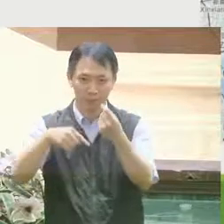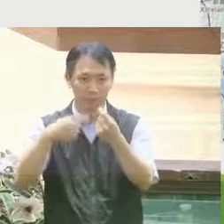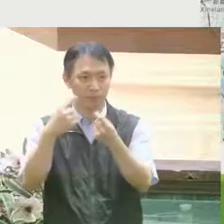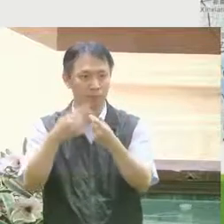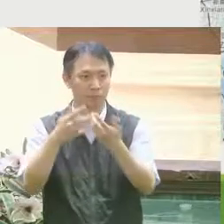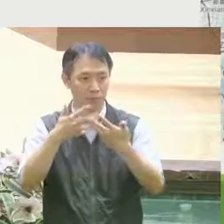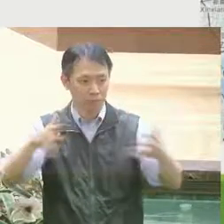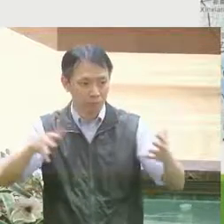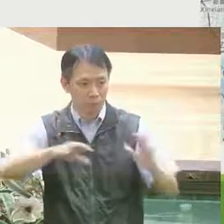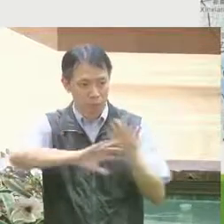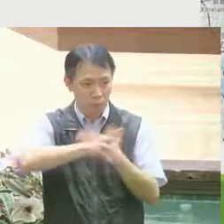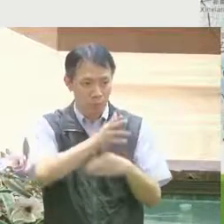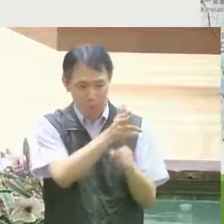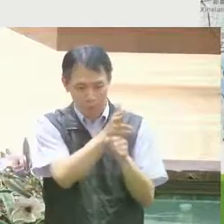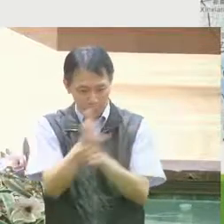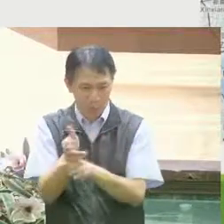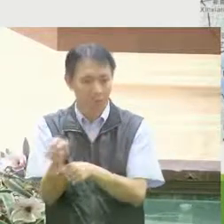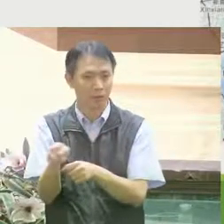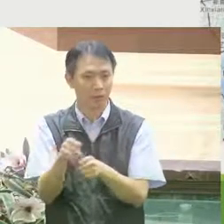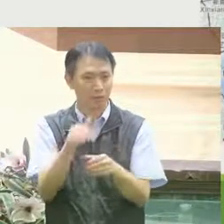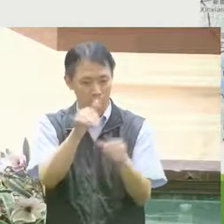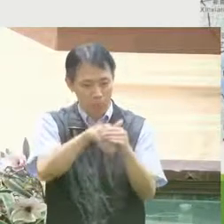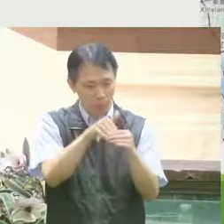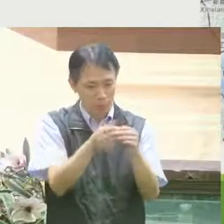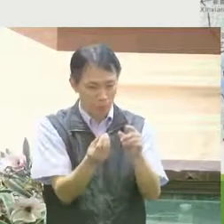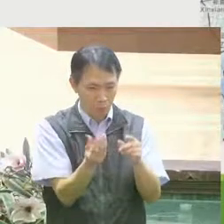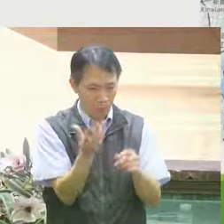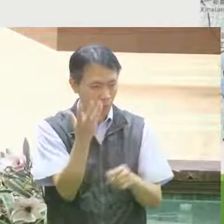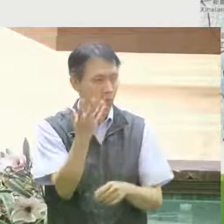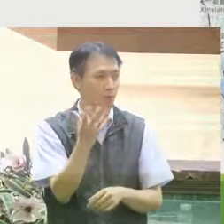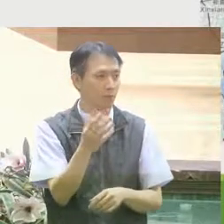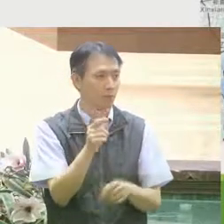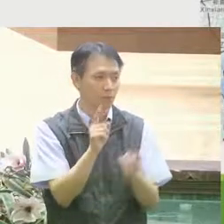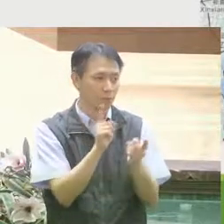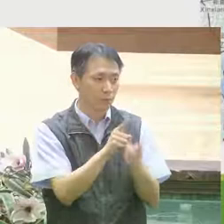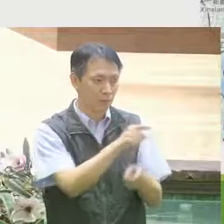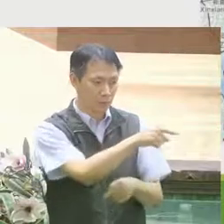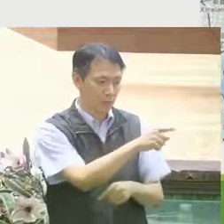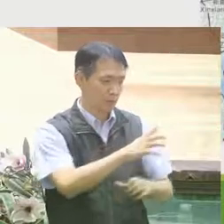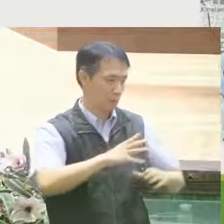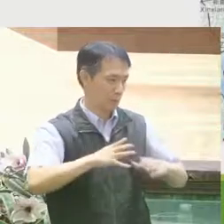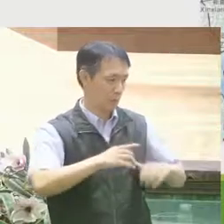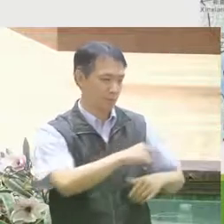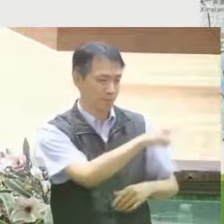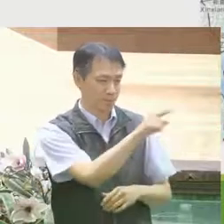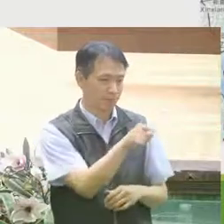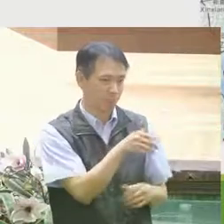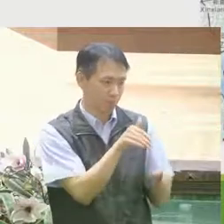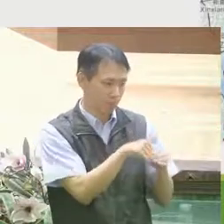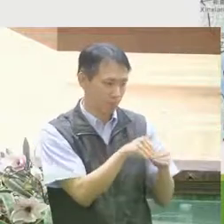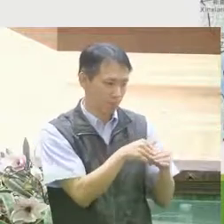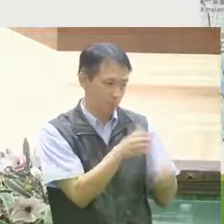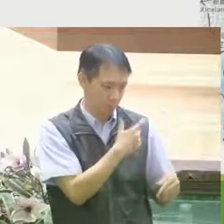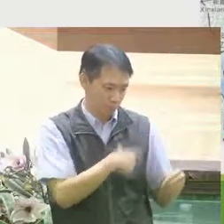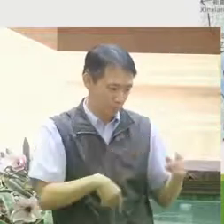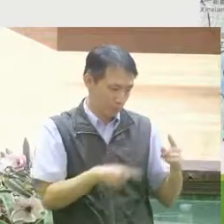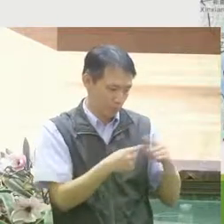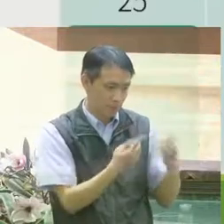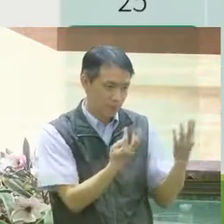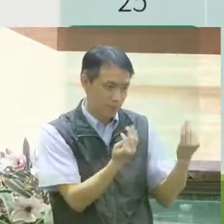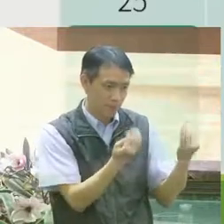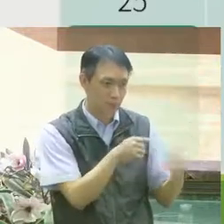媒体都报道了民间公投的数字，来对比官方特首选举中候选人的得票数